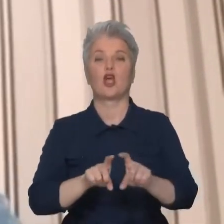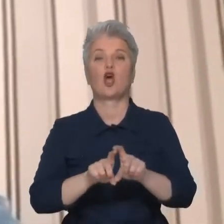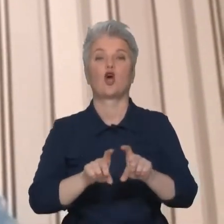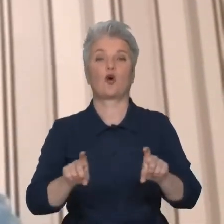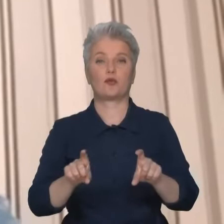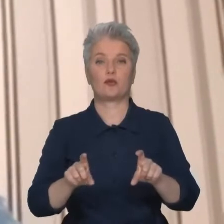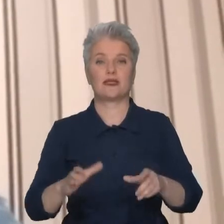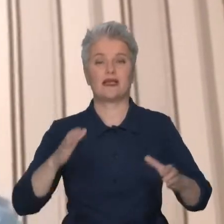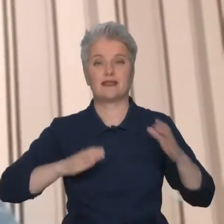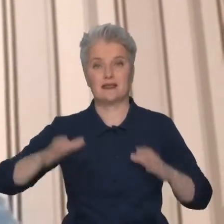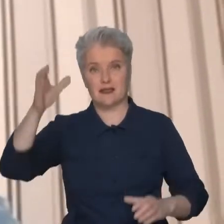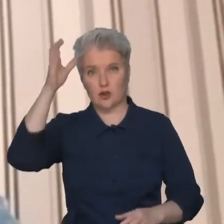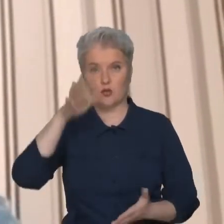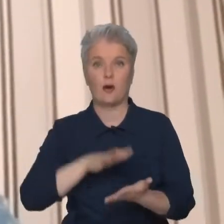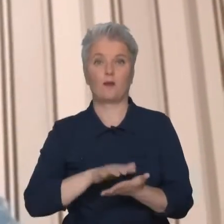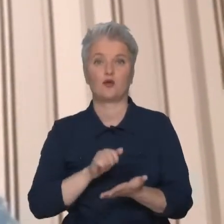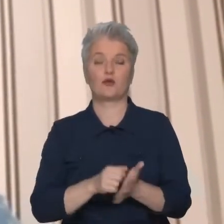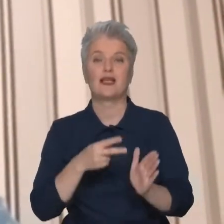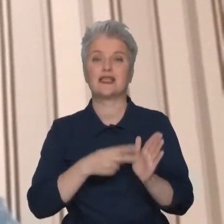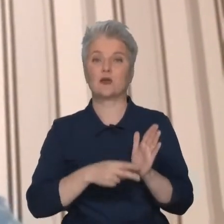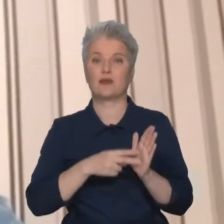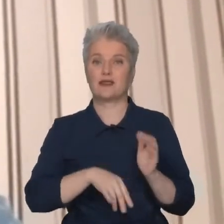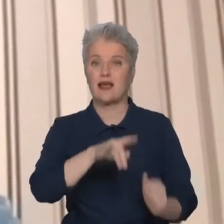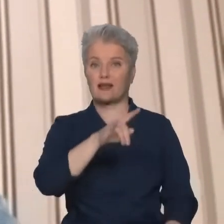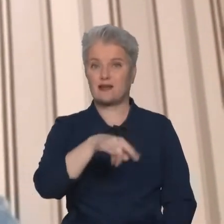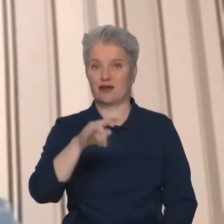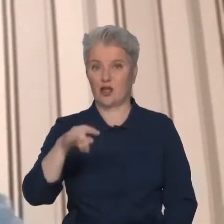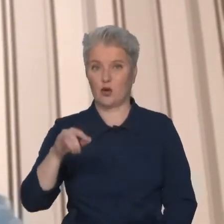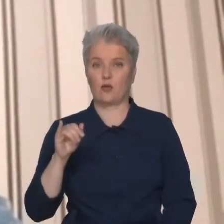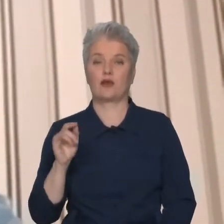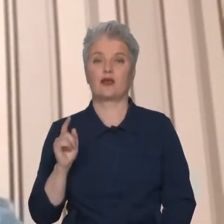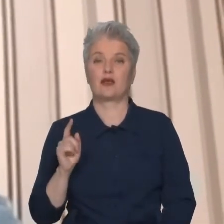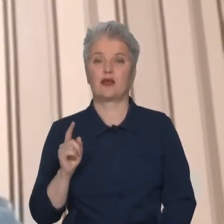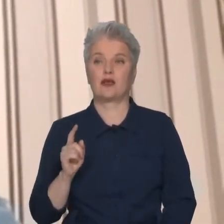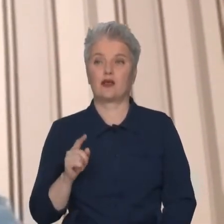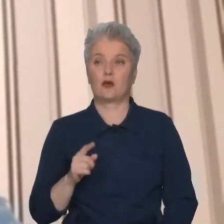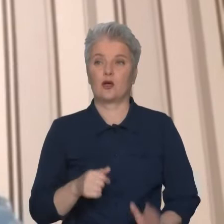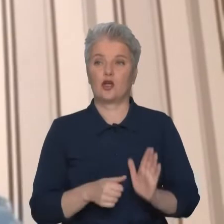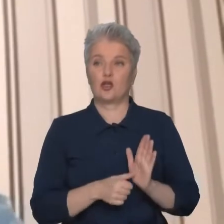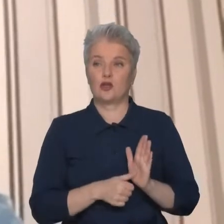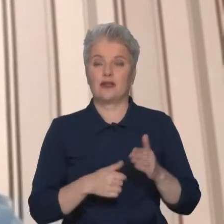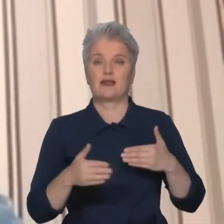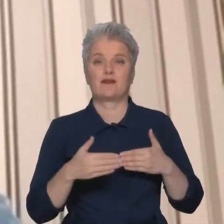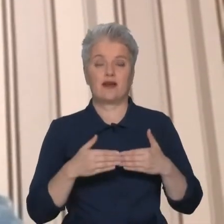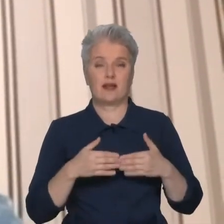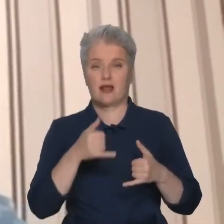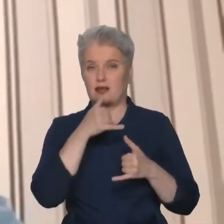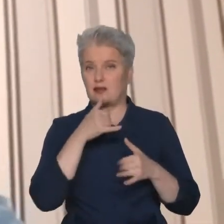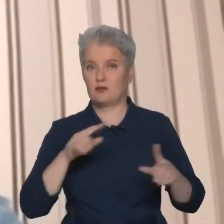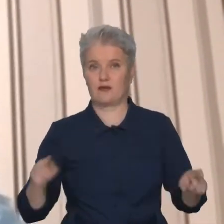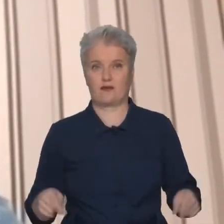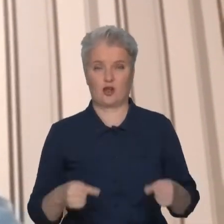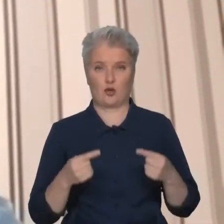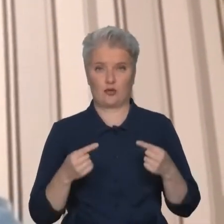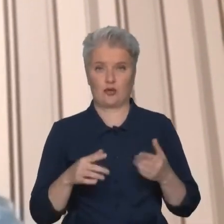інституту, пошкоджено 70 вікон і, зокрема, 6 дверей не підлягають відновленню,